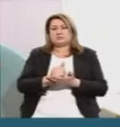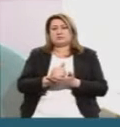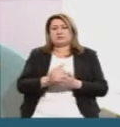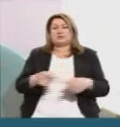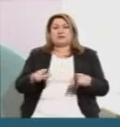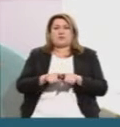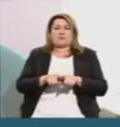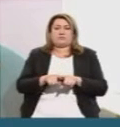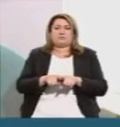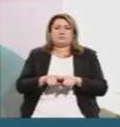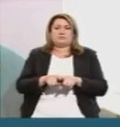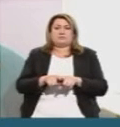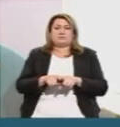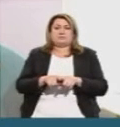допустить